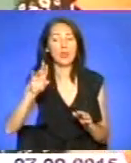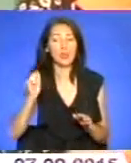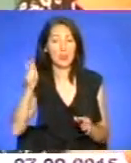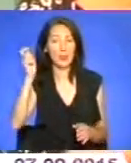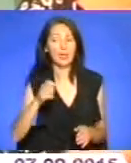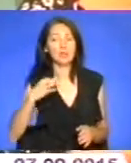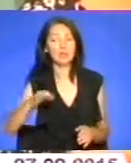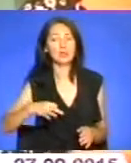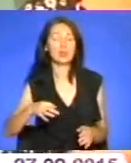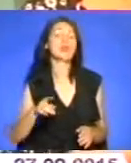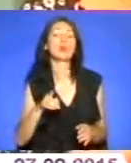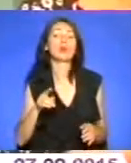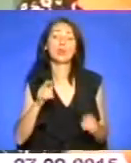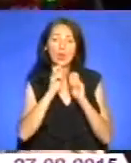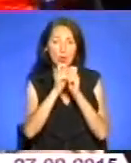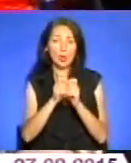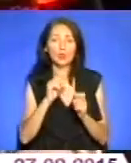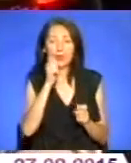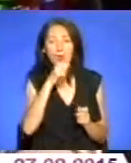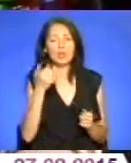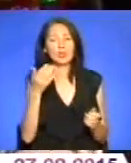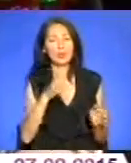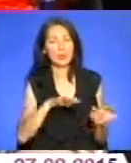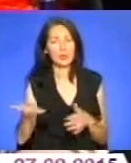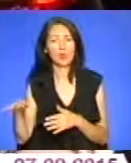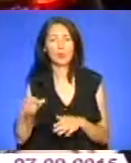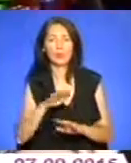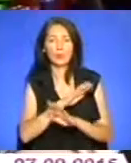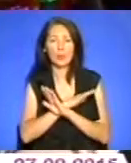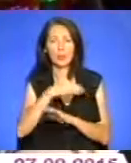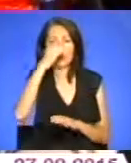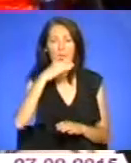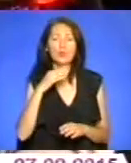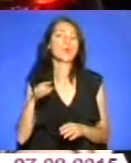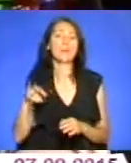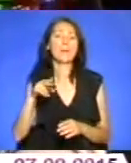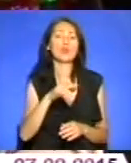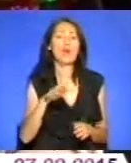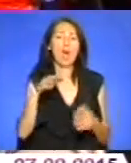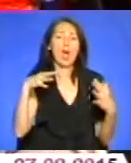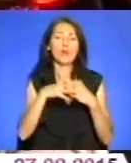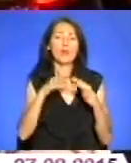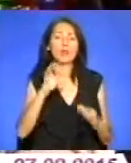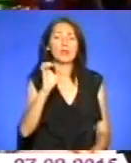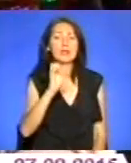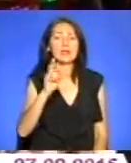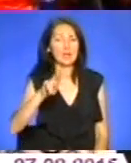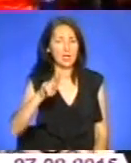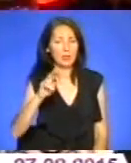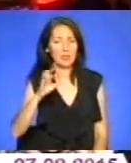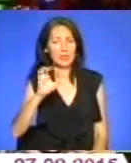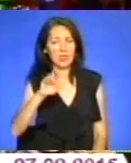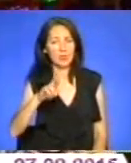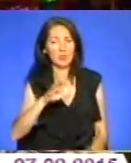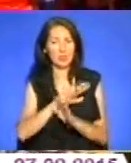Рік минув, як втратили батька. Пішов чоловік воювати в серпні, загинув вже 5 вересня.